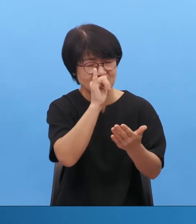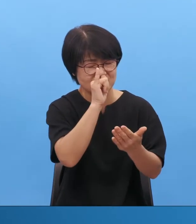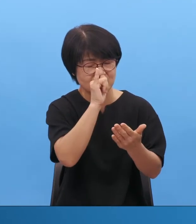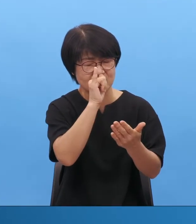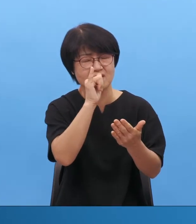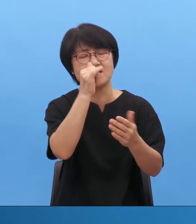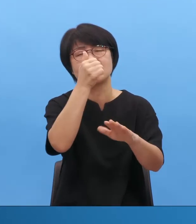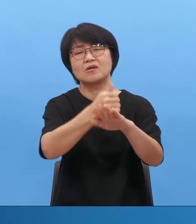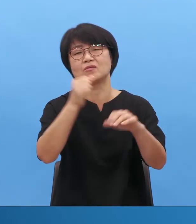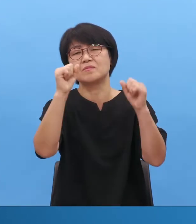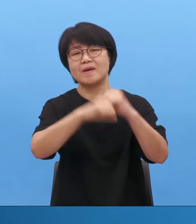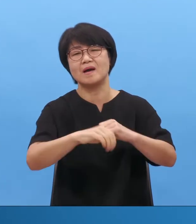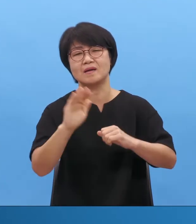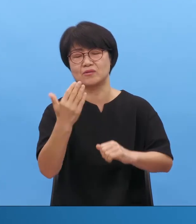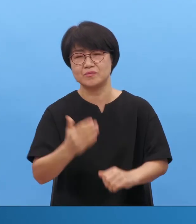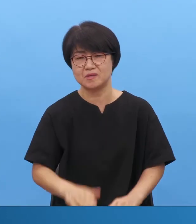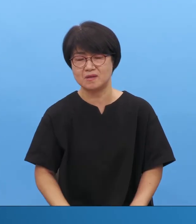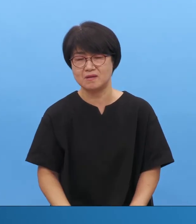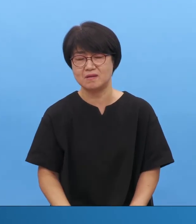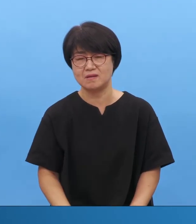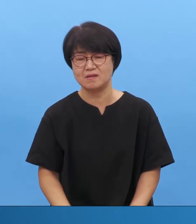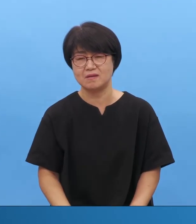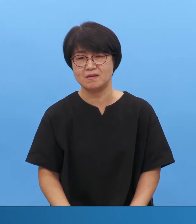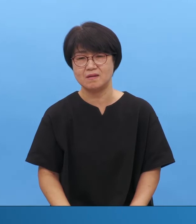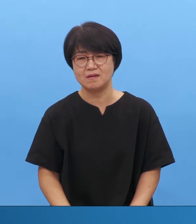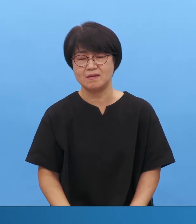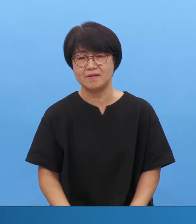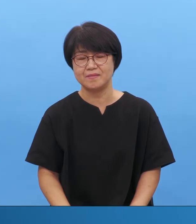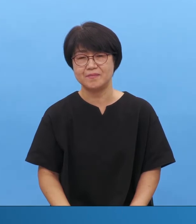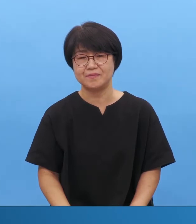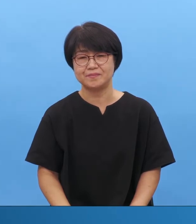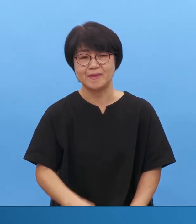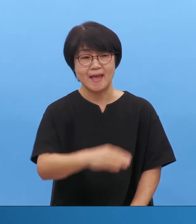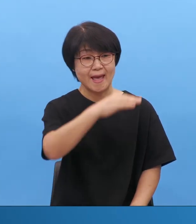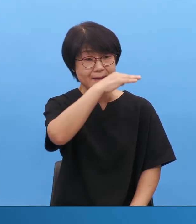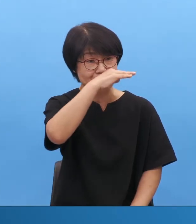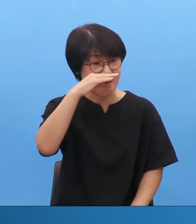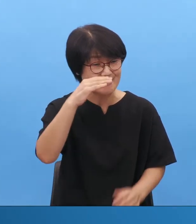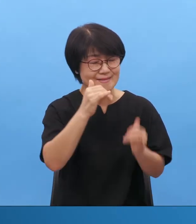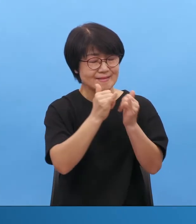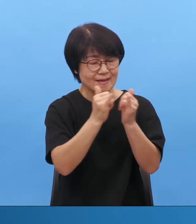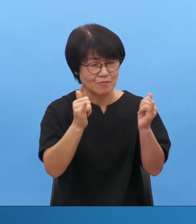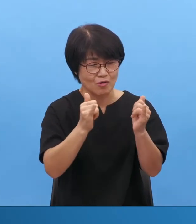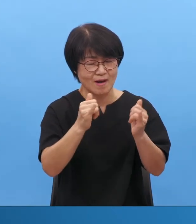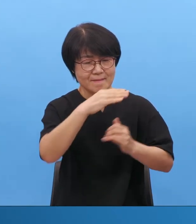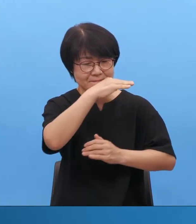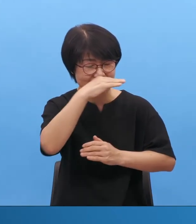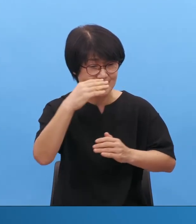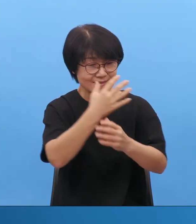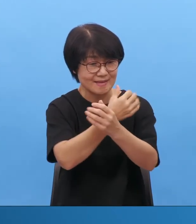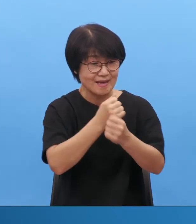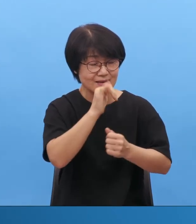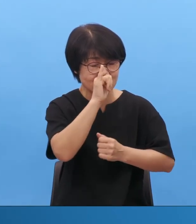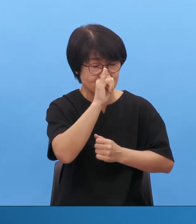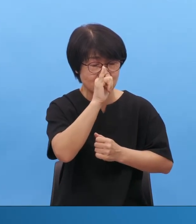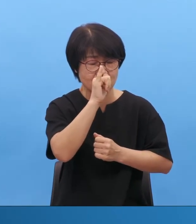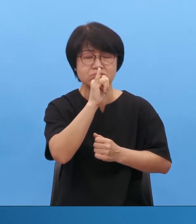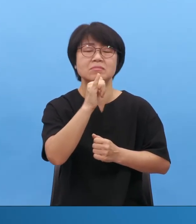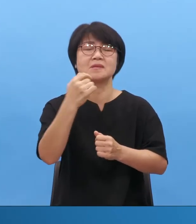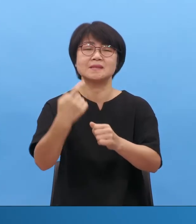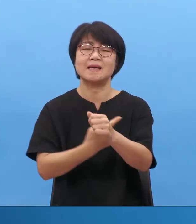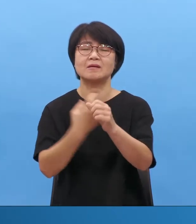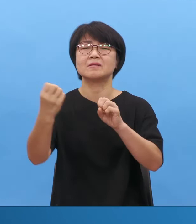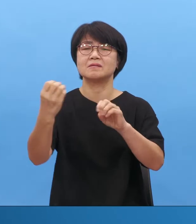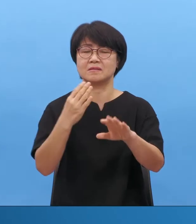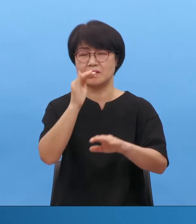올바른 사람과 크게 사면서 계약이 딱 되어지면 그때부터는 역사가 일어나는 거죠. If you have the upright business with the upright people, then works will continue